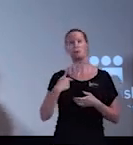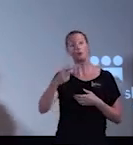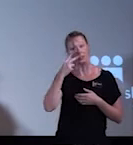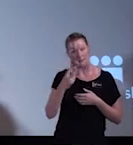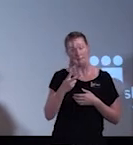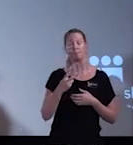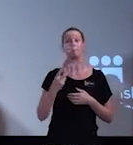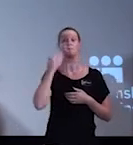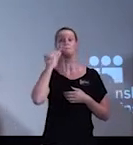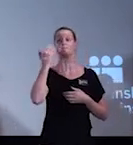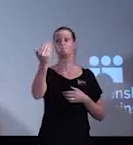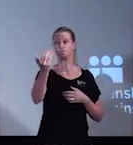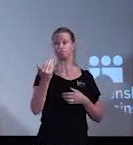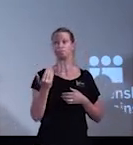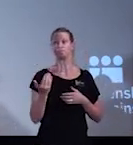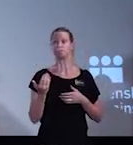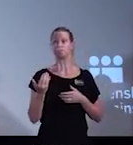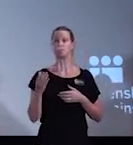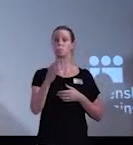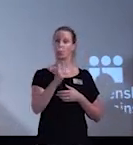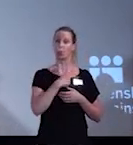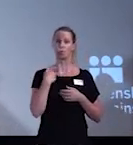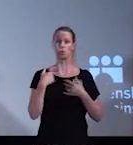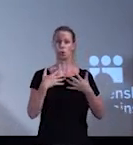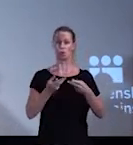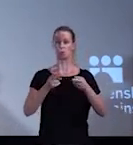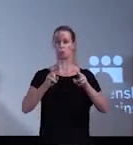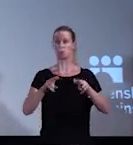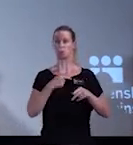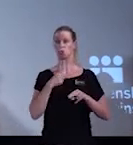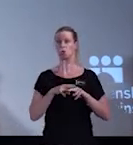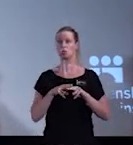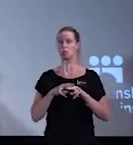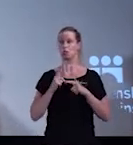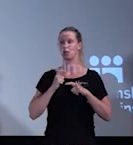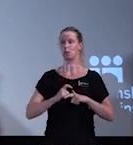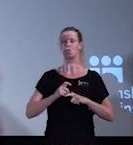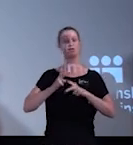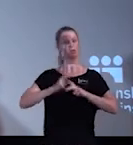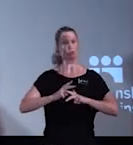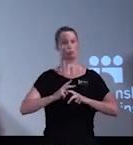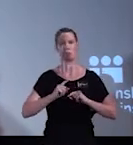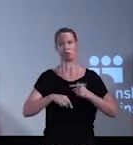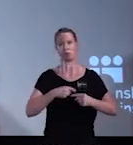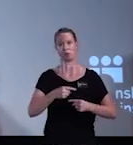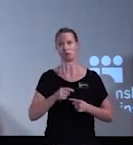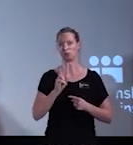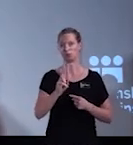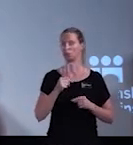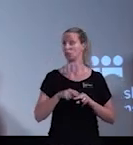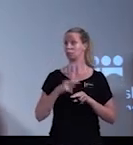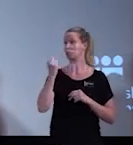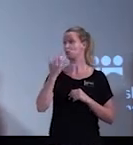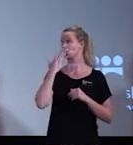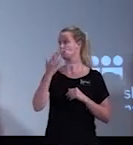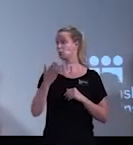se i framtiden. Det är då vi får göra den bedömningen. Jag känner mig otroligt trygg i den här processen. Och det känns väldigt